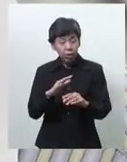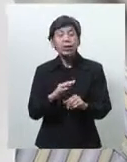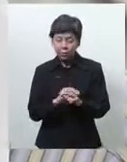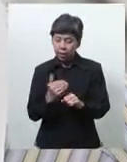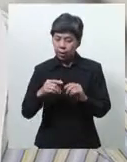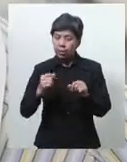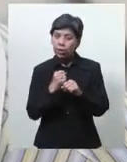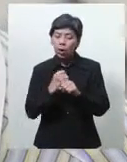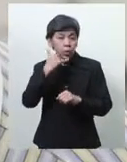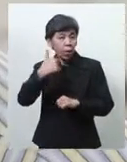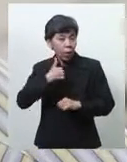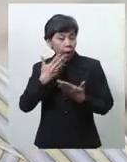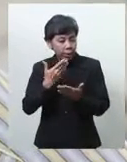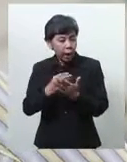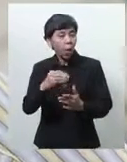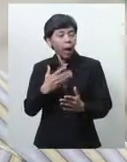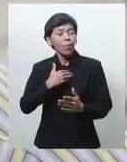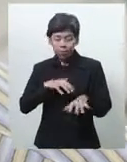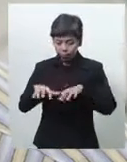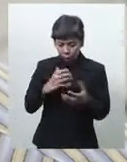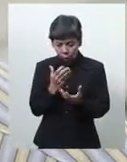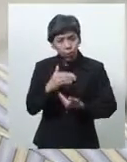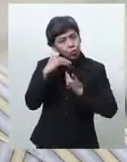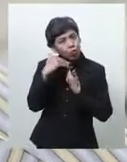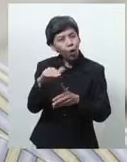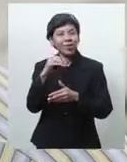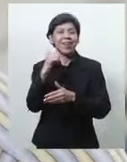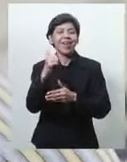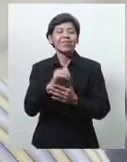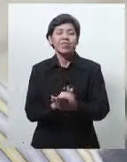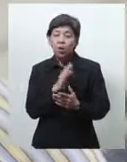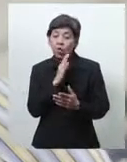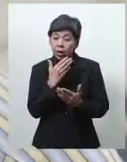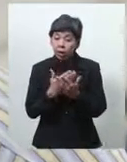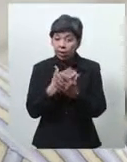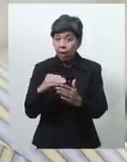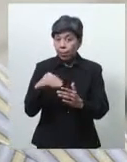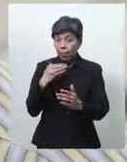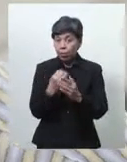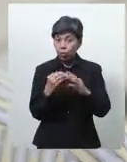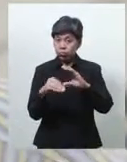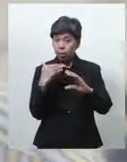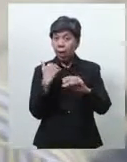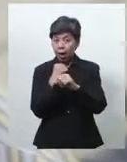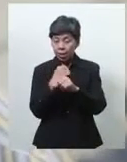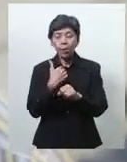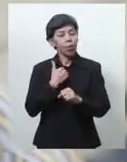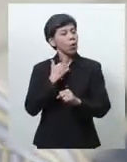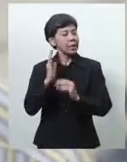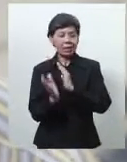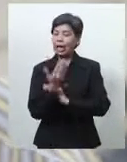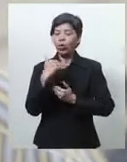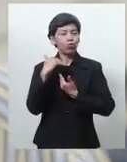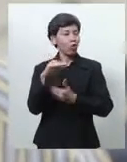วนเมลมาหรือโทรมาหาผมด้วยครับว่าผมจะได้จัดออเดอร์ให้พี่เพราะว่าถ้าพี่โอนตังมาวันนี้ผมก็จะจัด